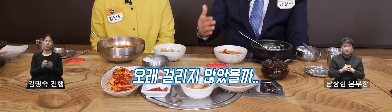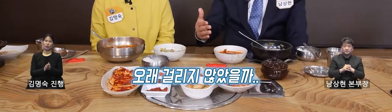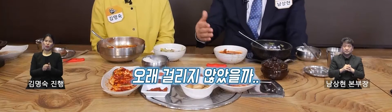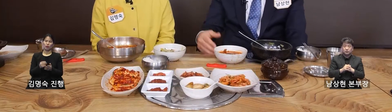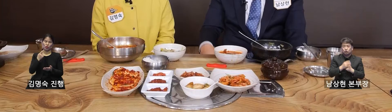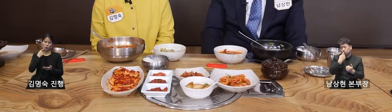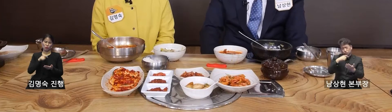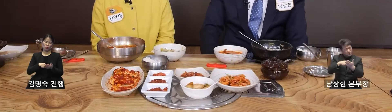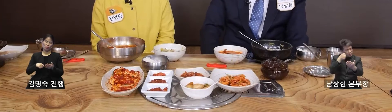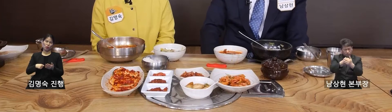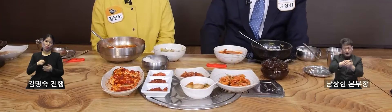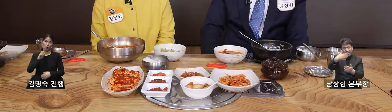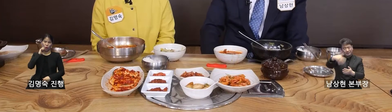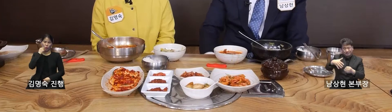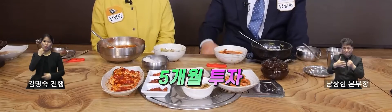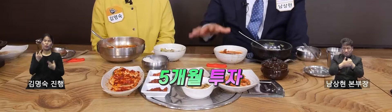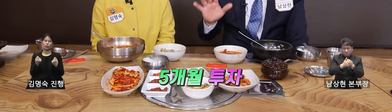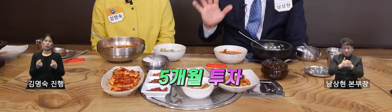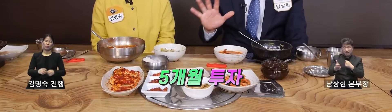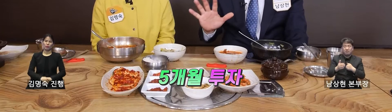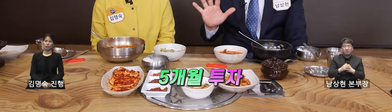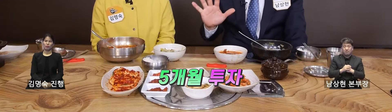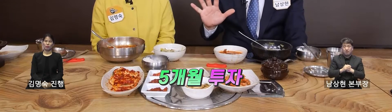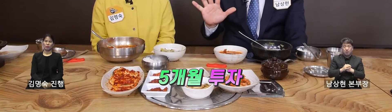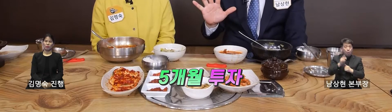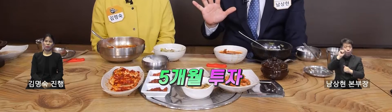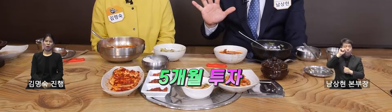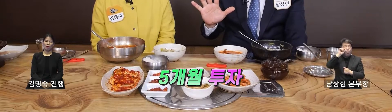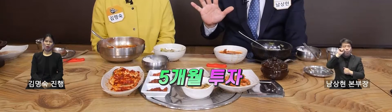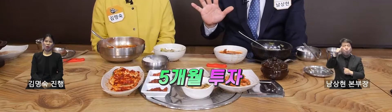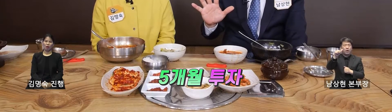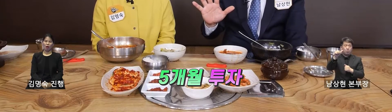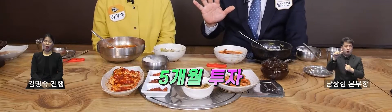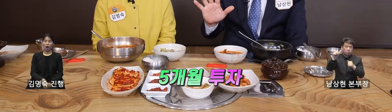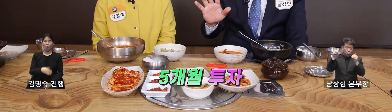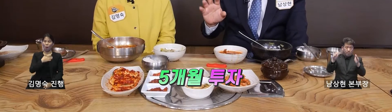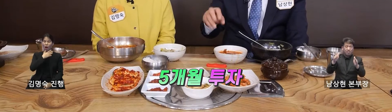네, 쉽게 결정을 안 해서 5개월을 쫓아다녔어요.